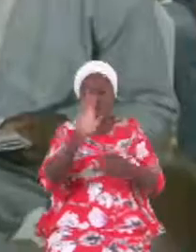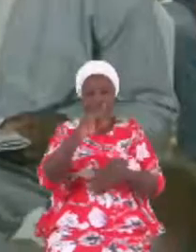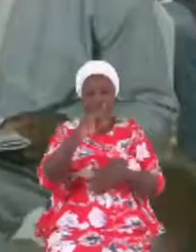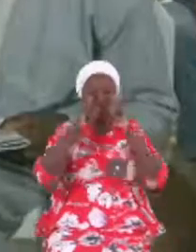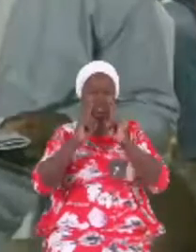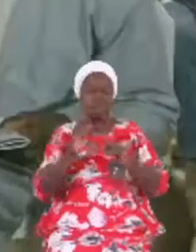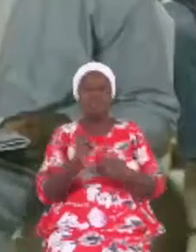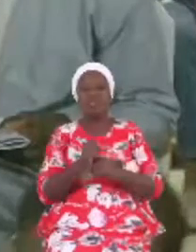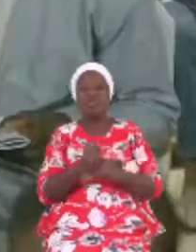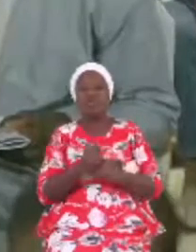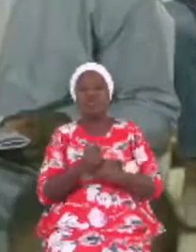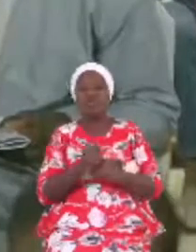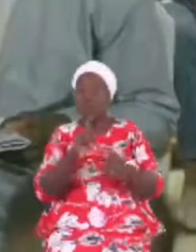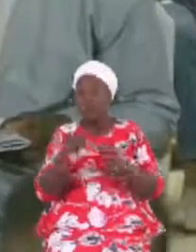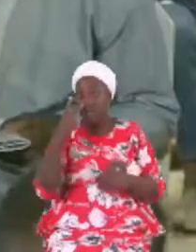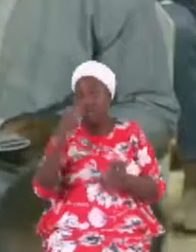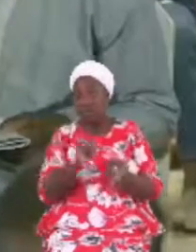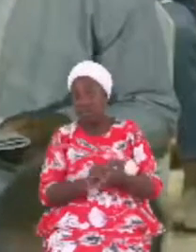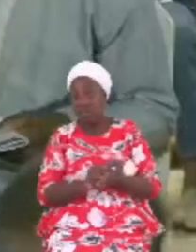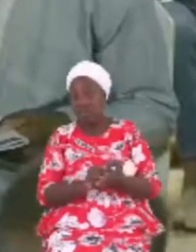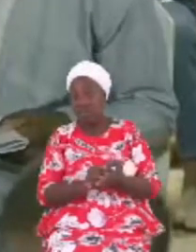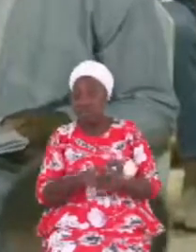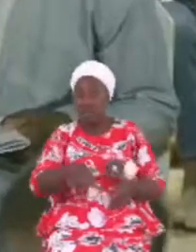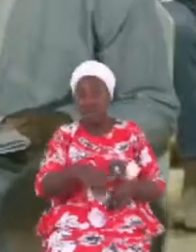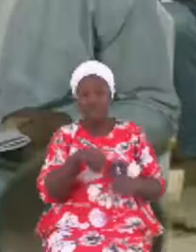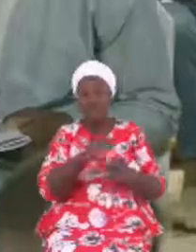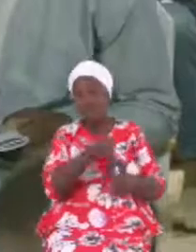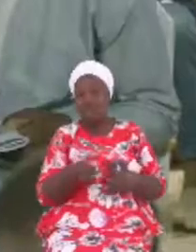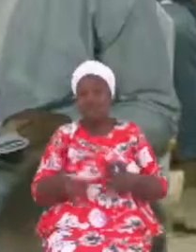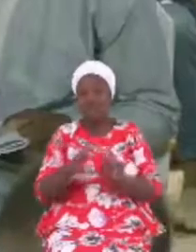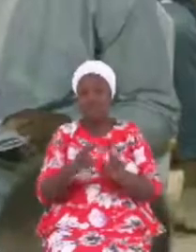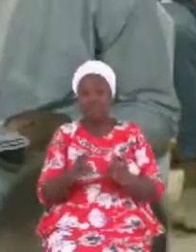yeux. Mais regardez cela. De l'autre côté,